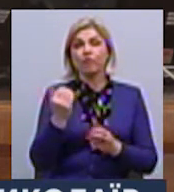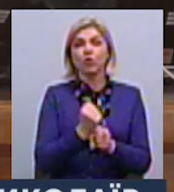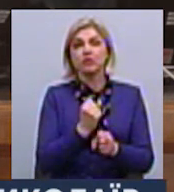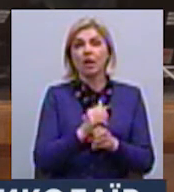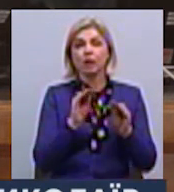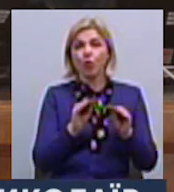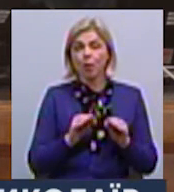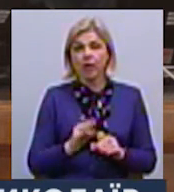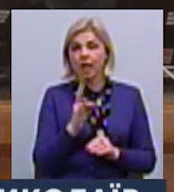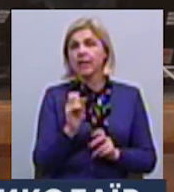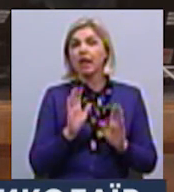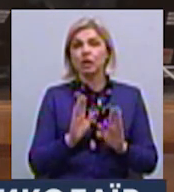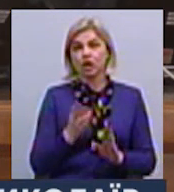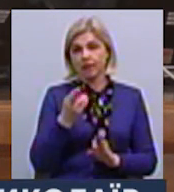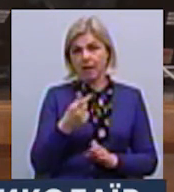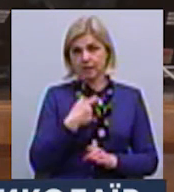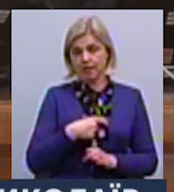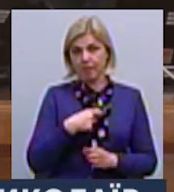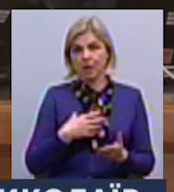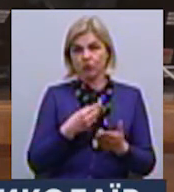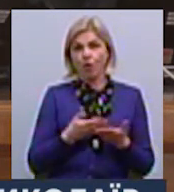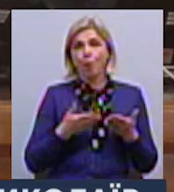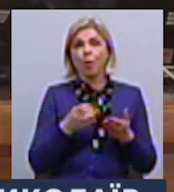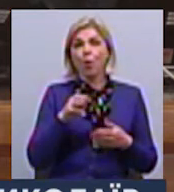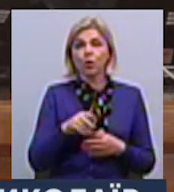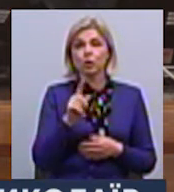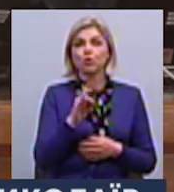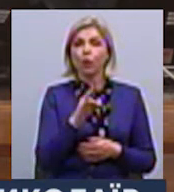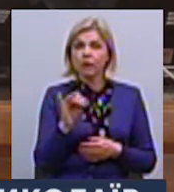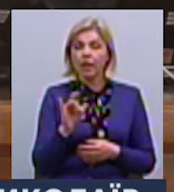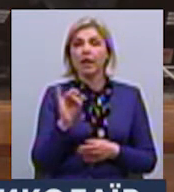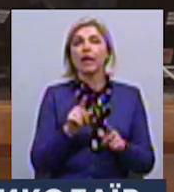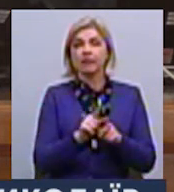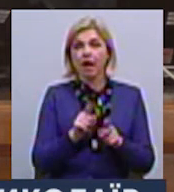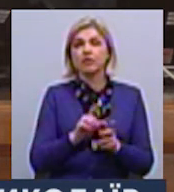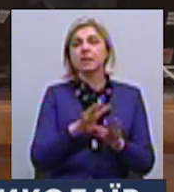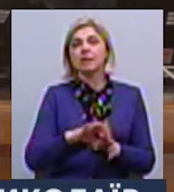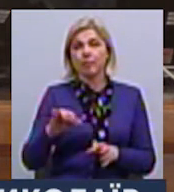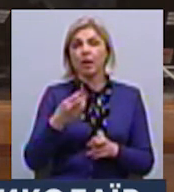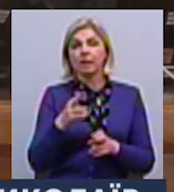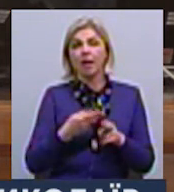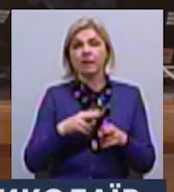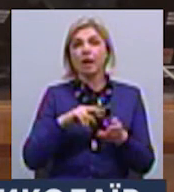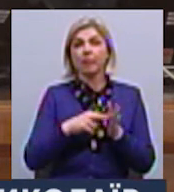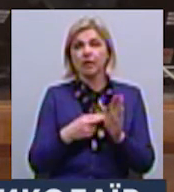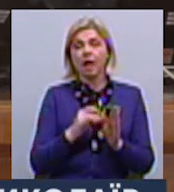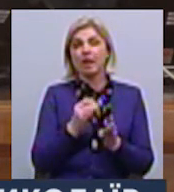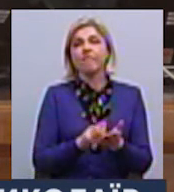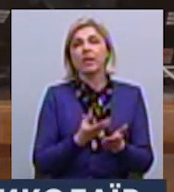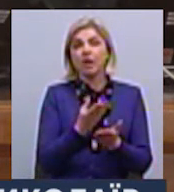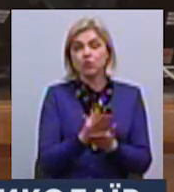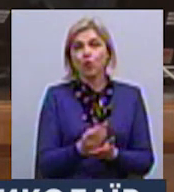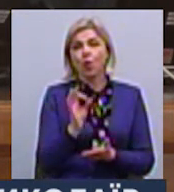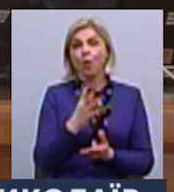не лише для себе, для свого портової зони, а також заберуть під цей детальний план території і профінансують